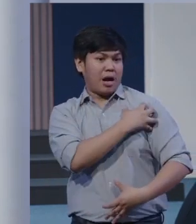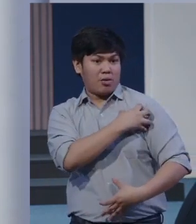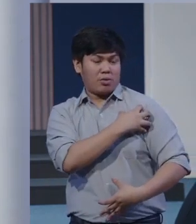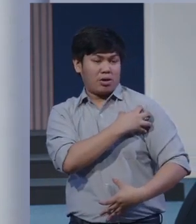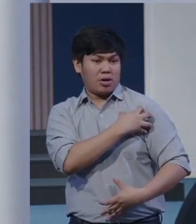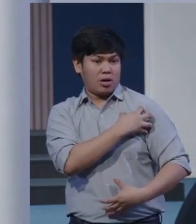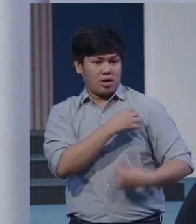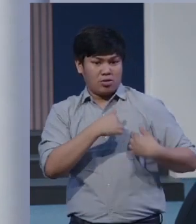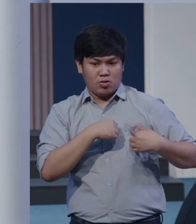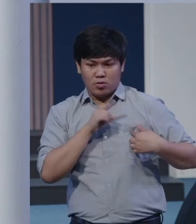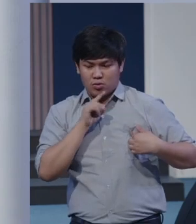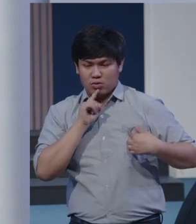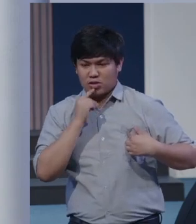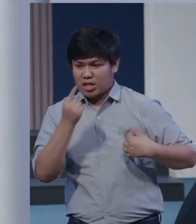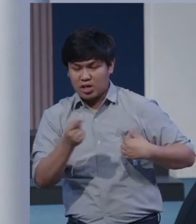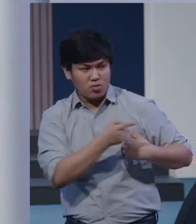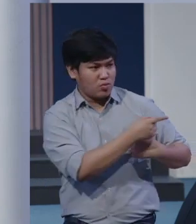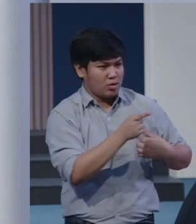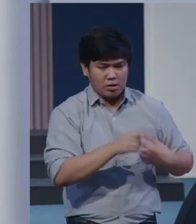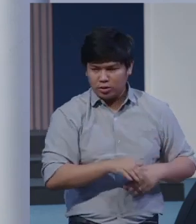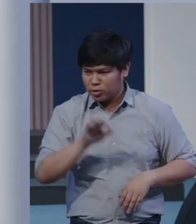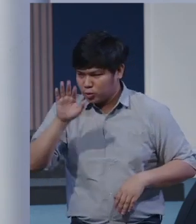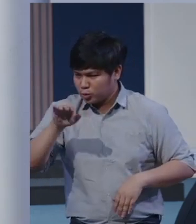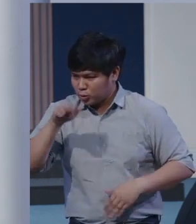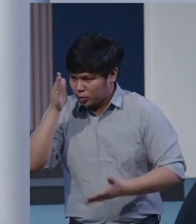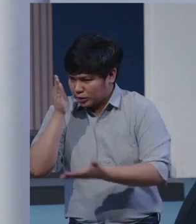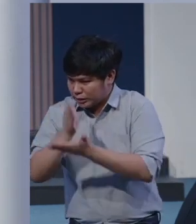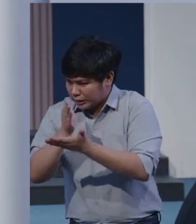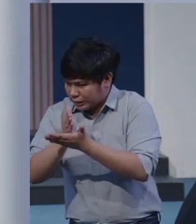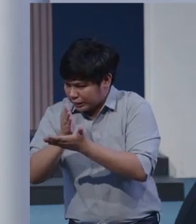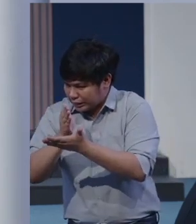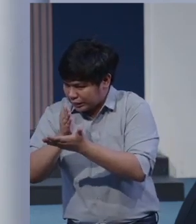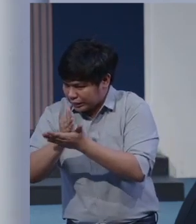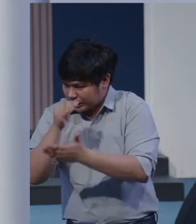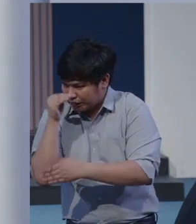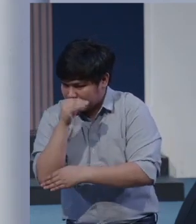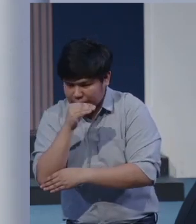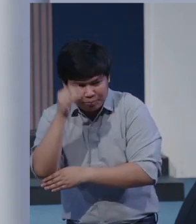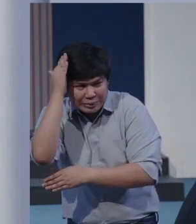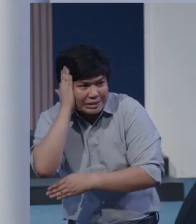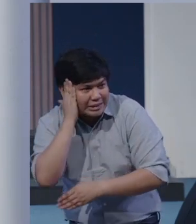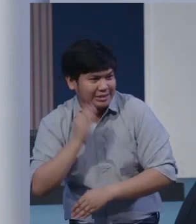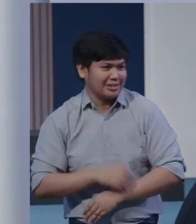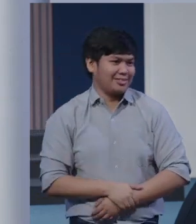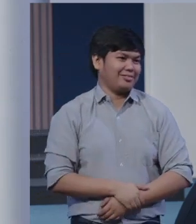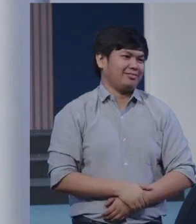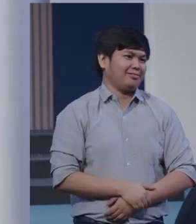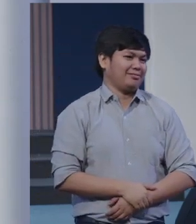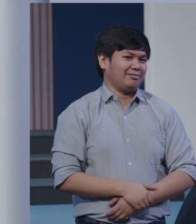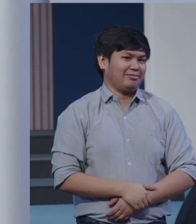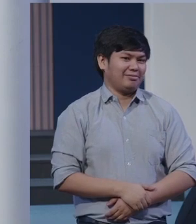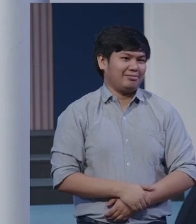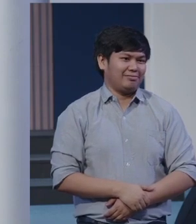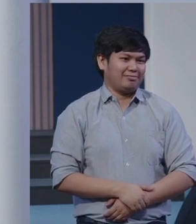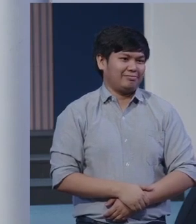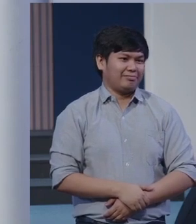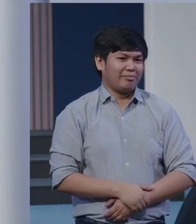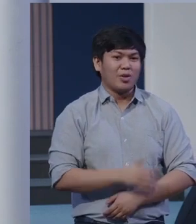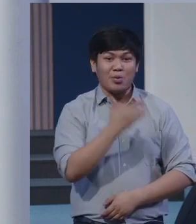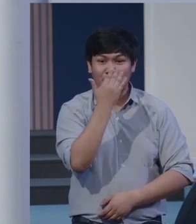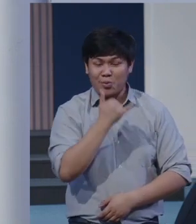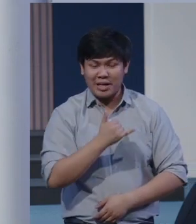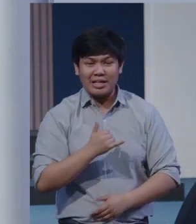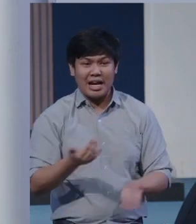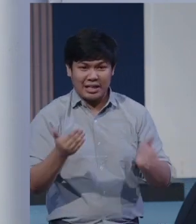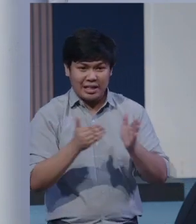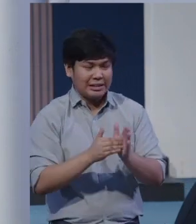pagsabi ng katotohanan at pagwagi ng pagsisinungaling So bakit ba tayo hindi dapat